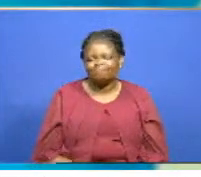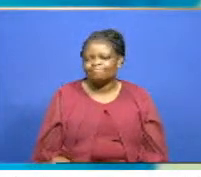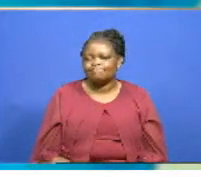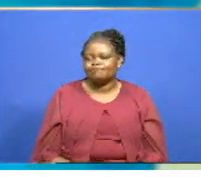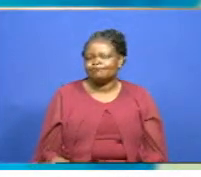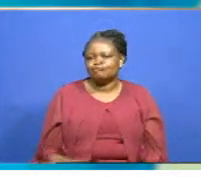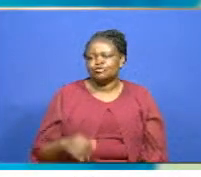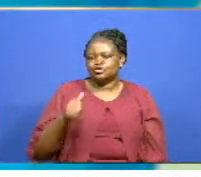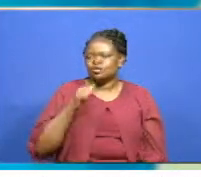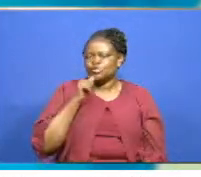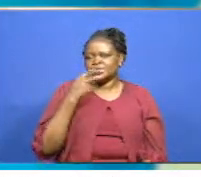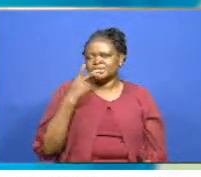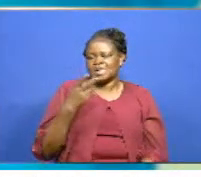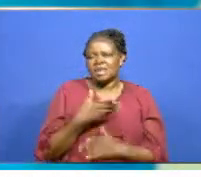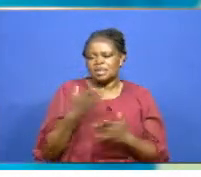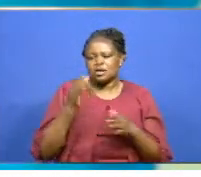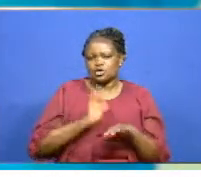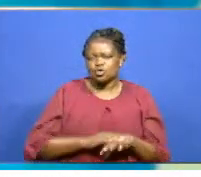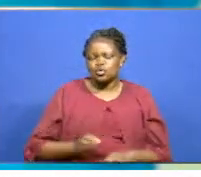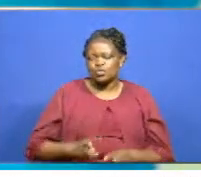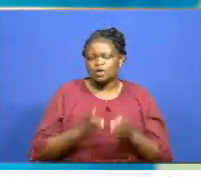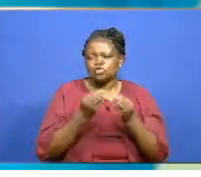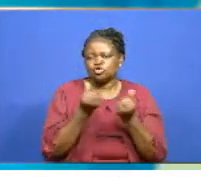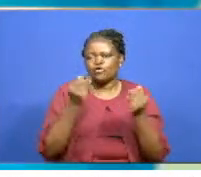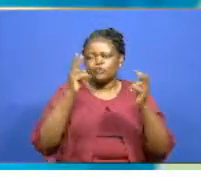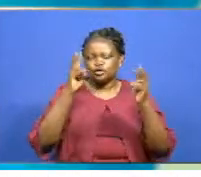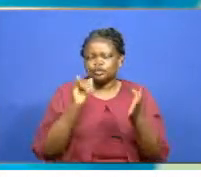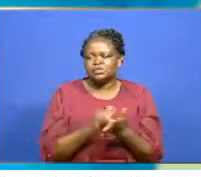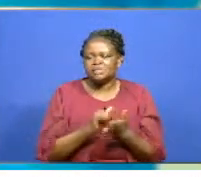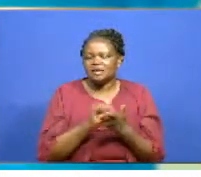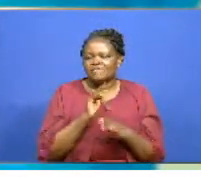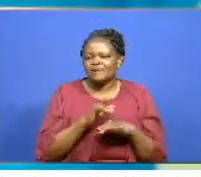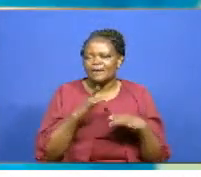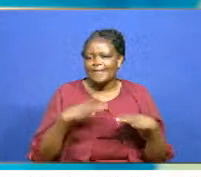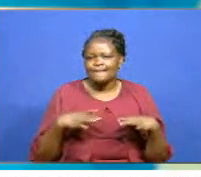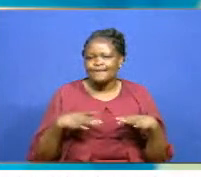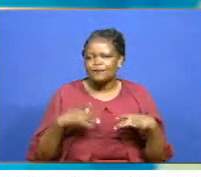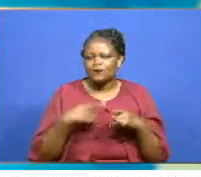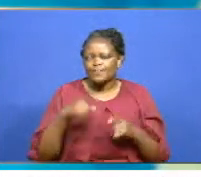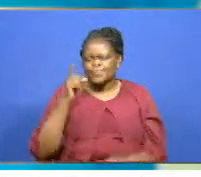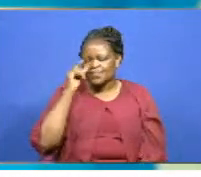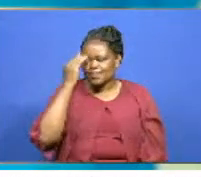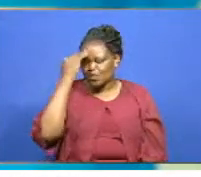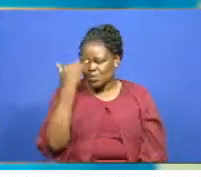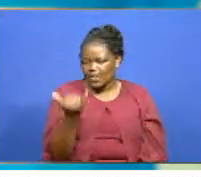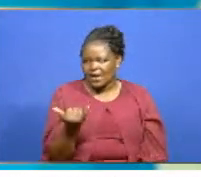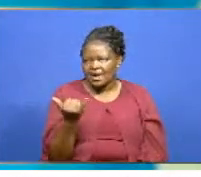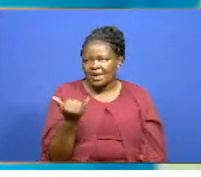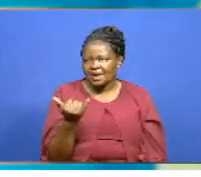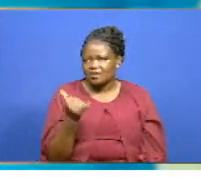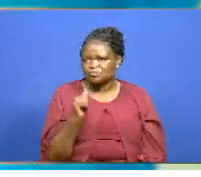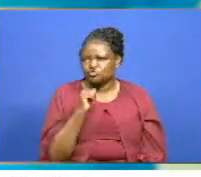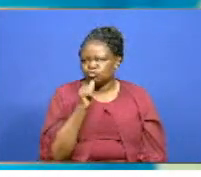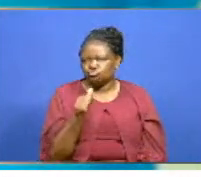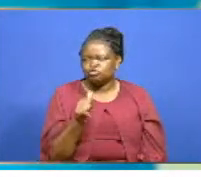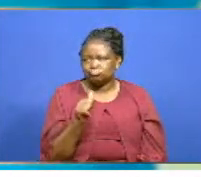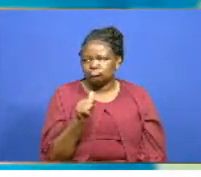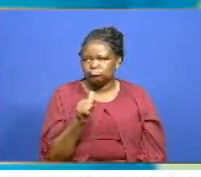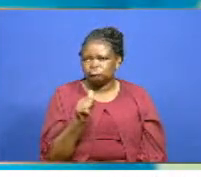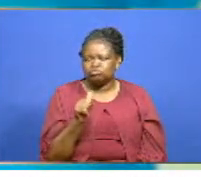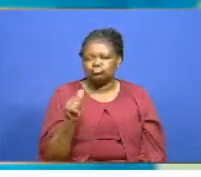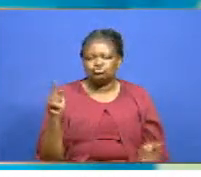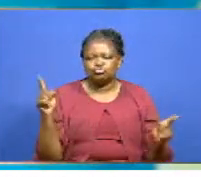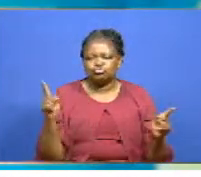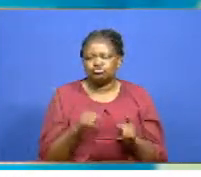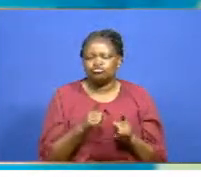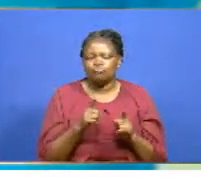sijaona njia mwafaka ya kuweza kutatua masuala ambayo yanakumba wananchi wa pwani, kwa sababu it is not a matter of a shortage of